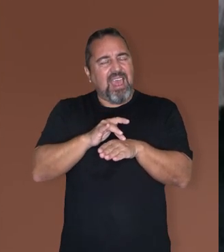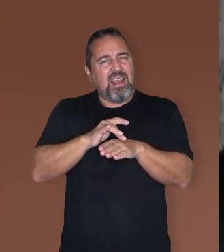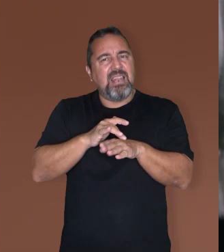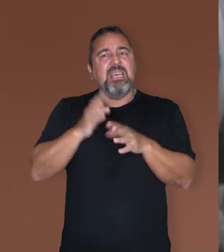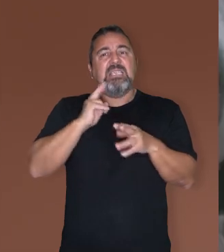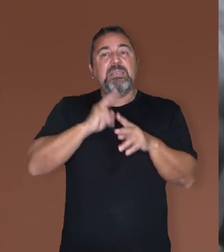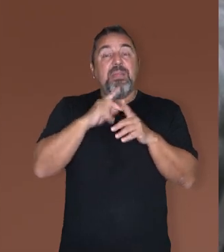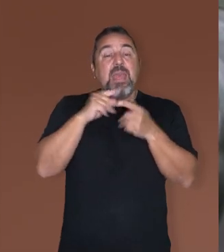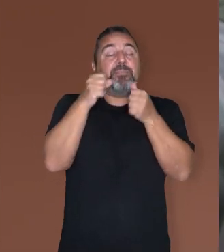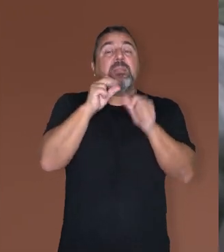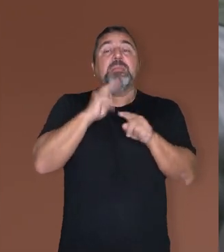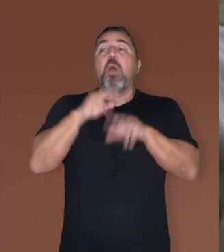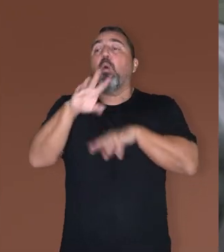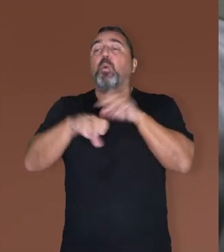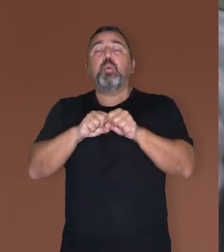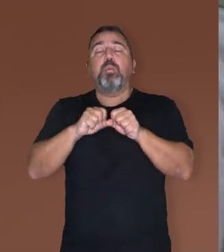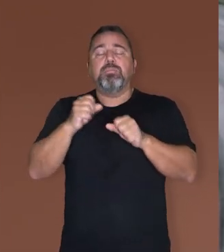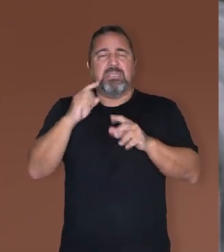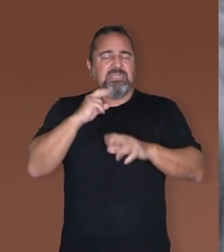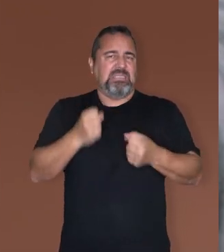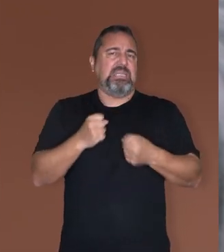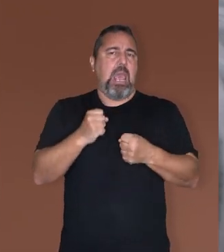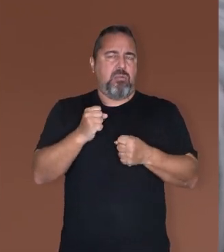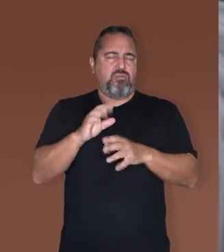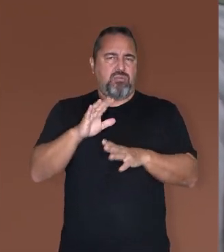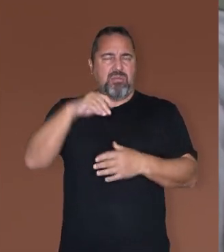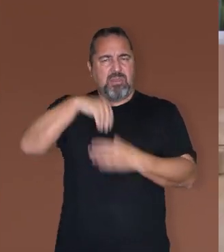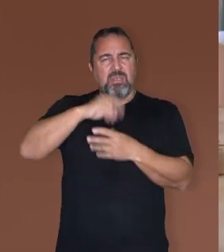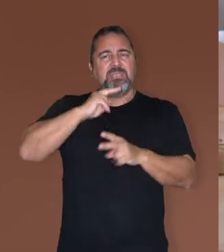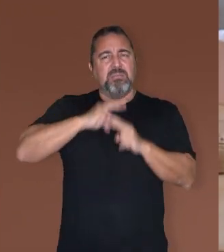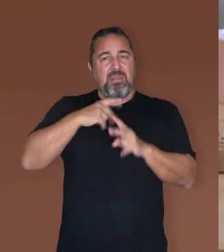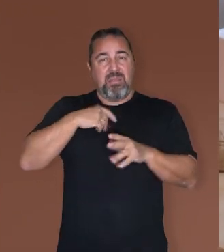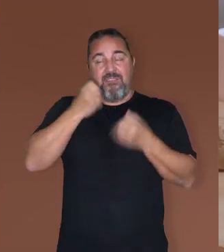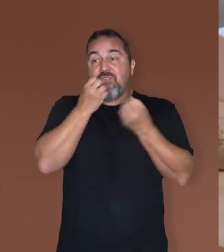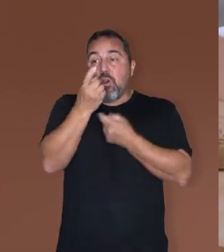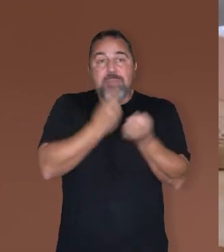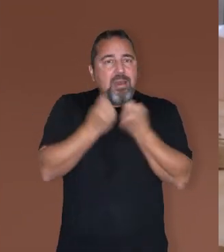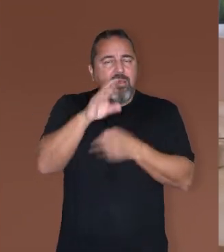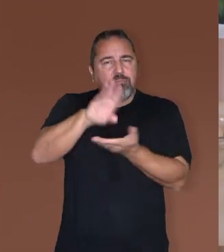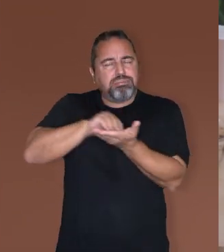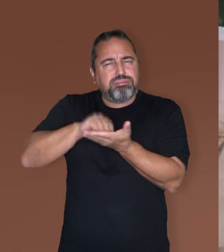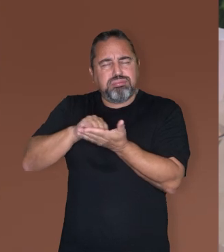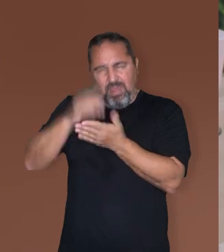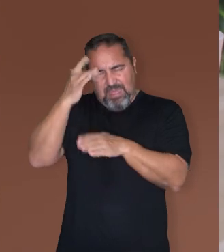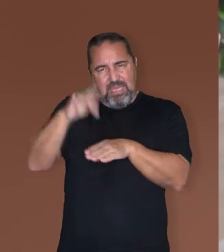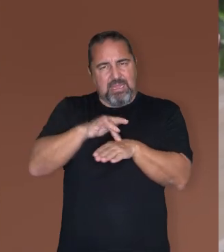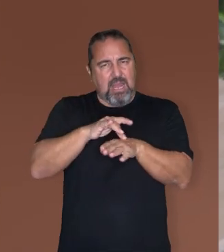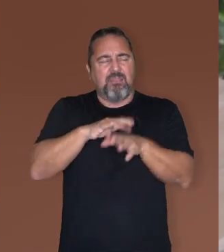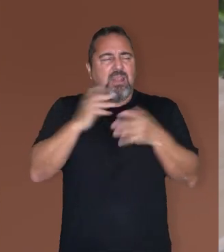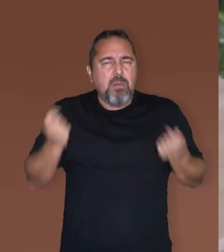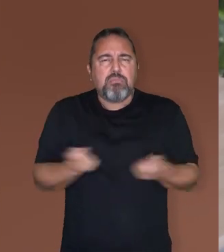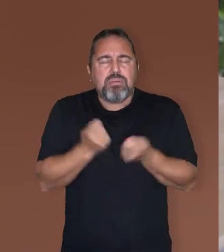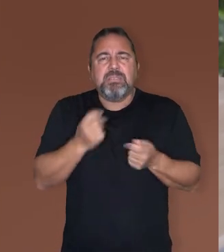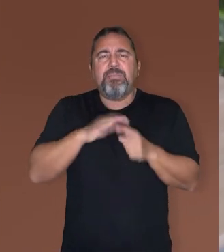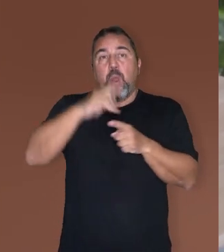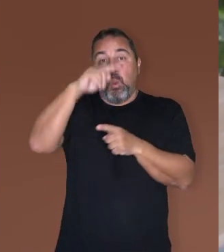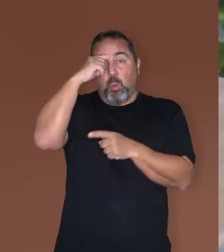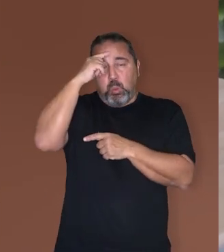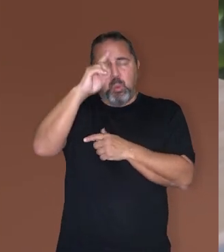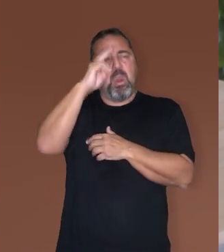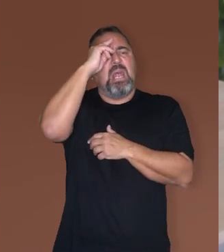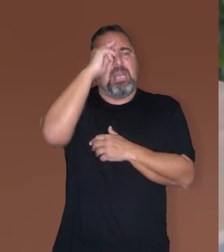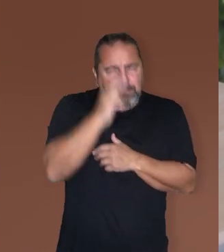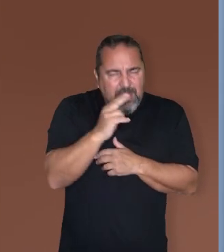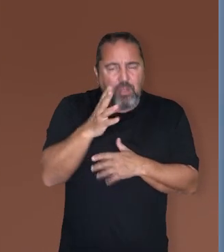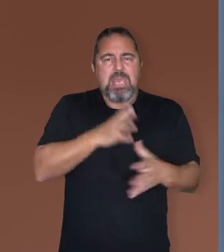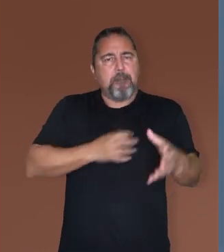sare etiketak eta informazio digitala modu osasungarrian kontsumitzea. Gainera, mundu digitalean errespetu